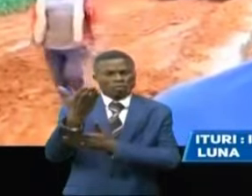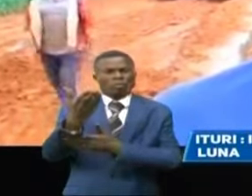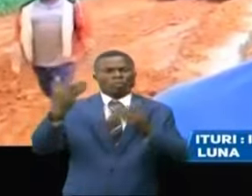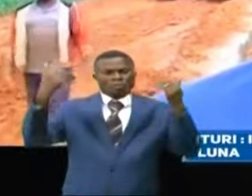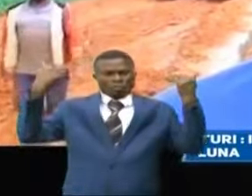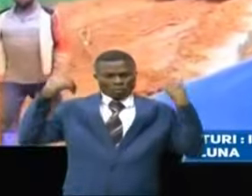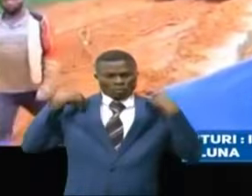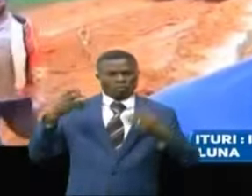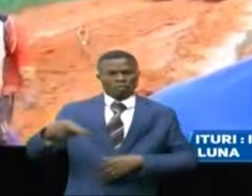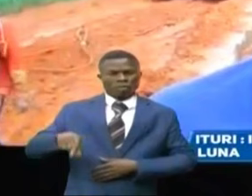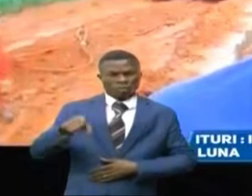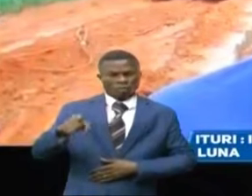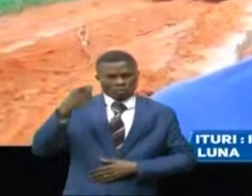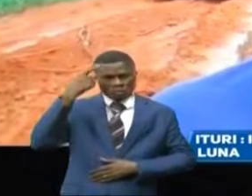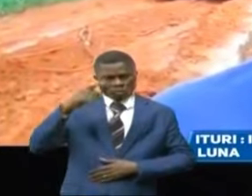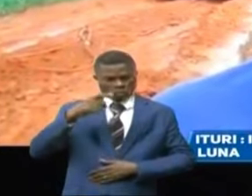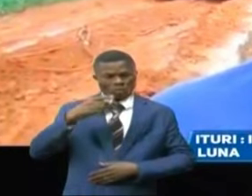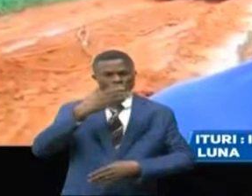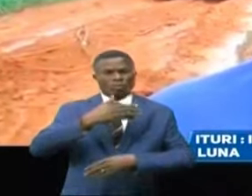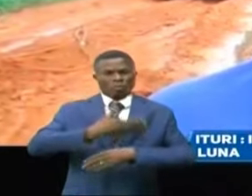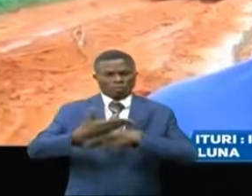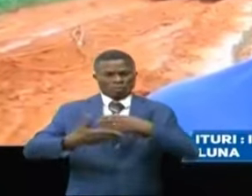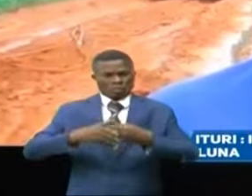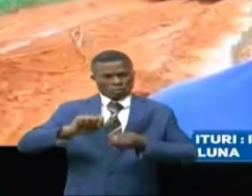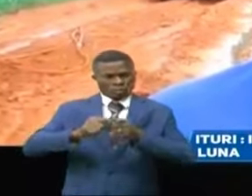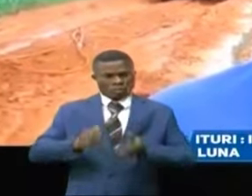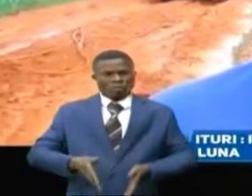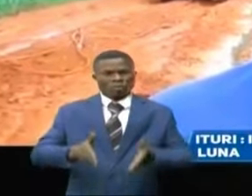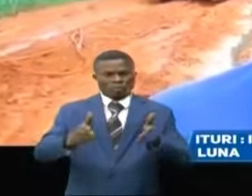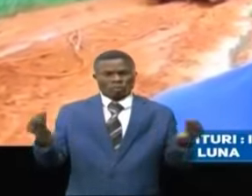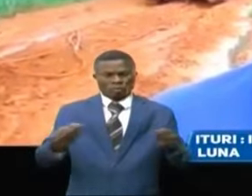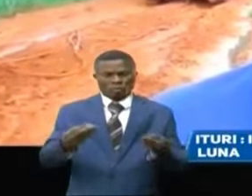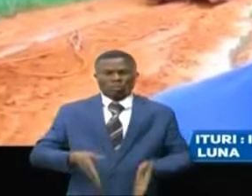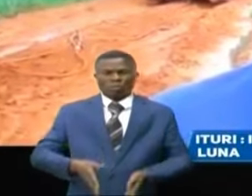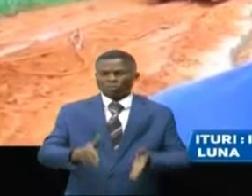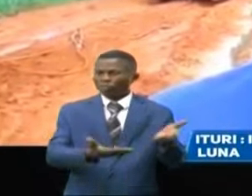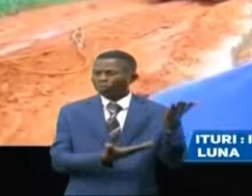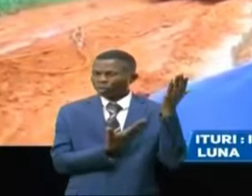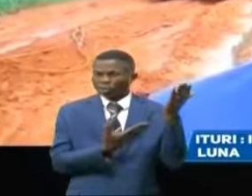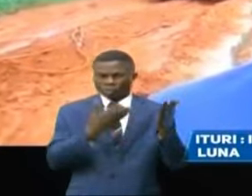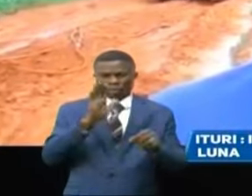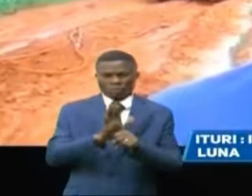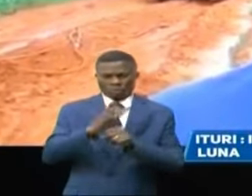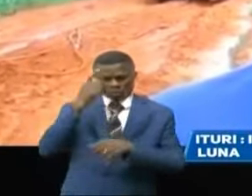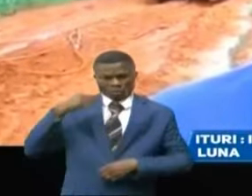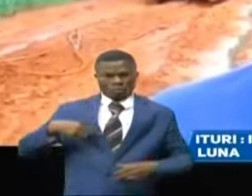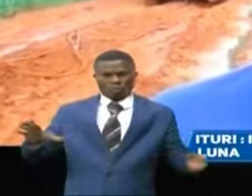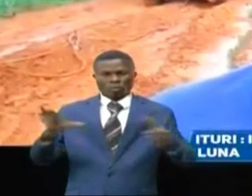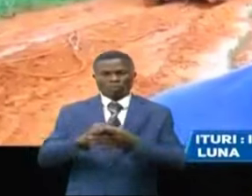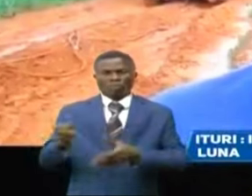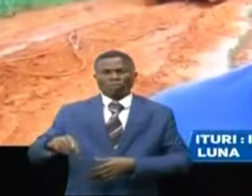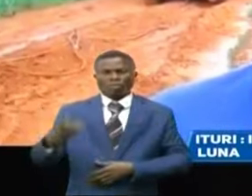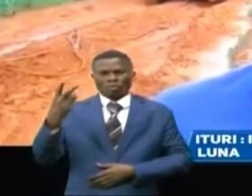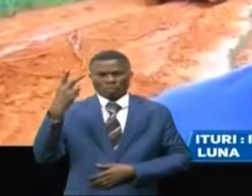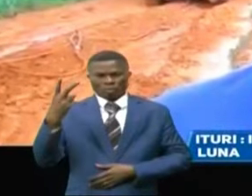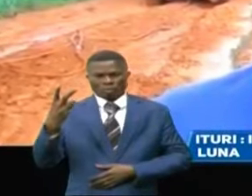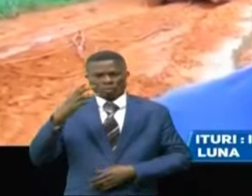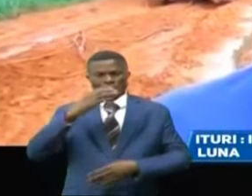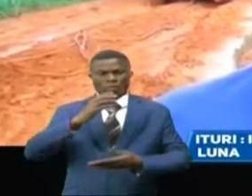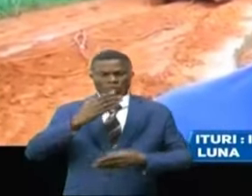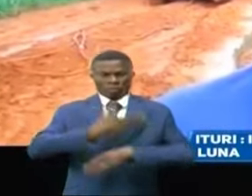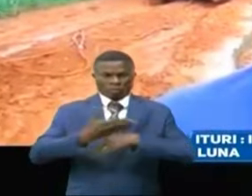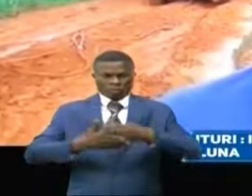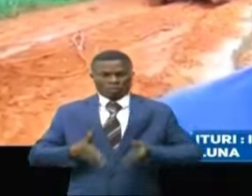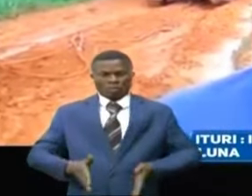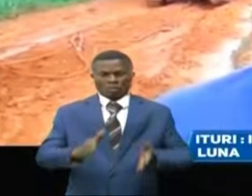gouvernement provincial pour qu'on réhabilite cette route parce que c'est une route capitale qui relie des provinces. La réhabilitation de cette route